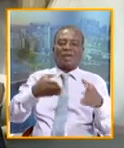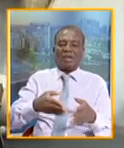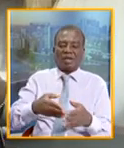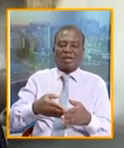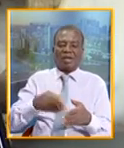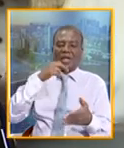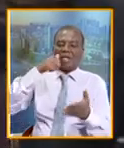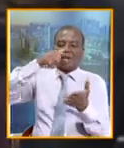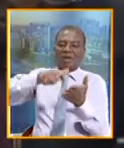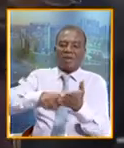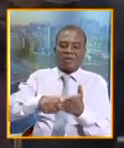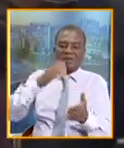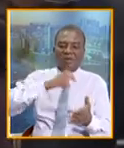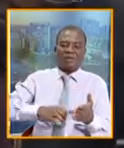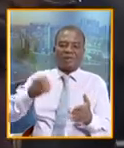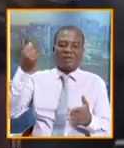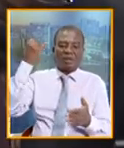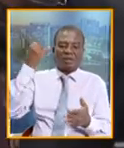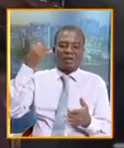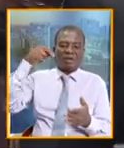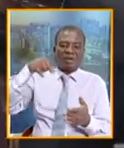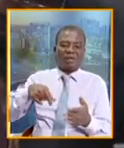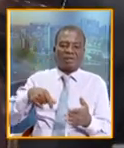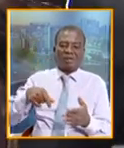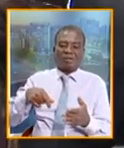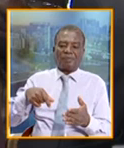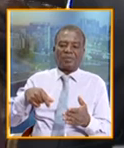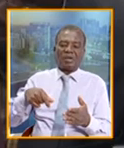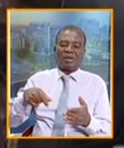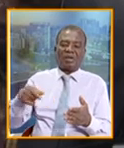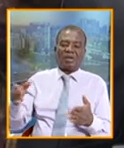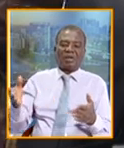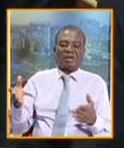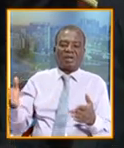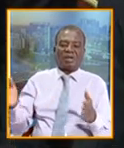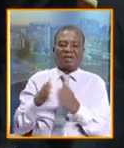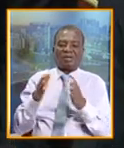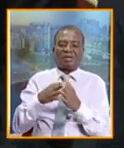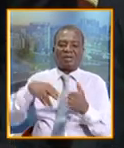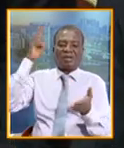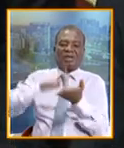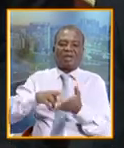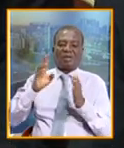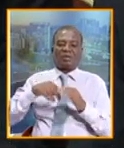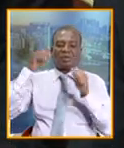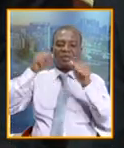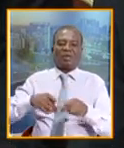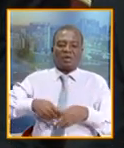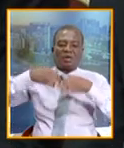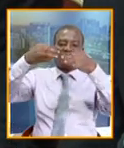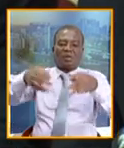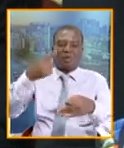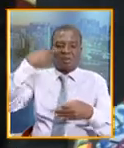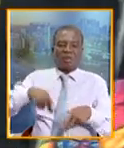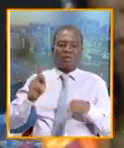Ils souhaitaient que la rencontre de signature puisse être reportée pour leur